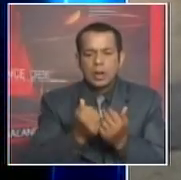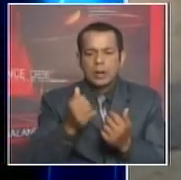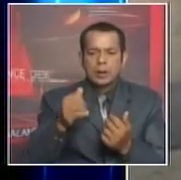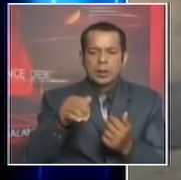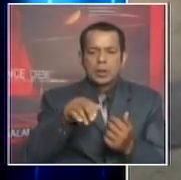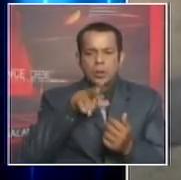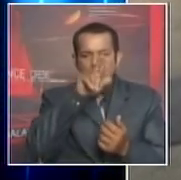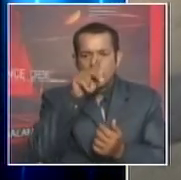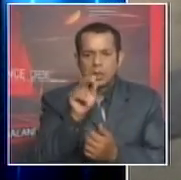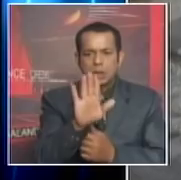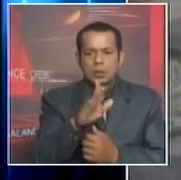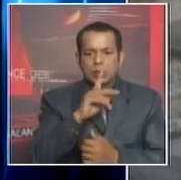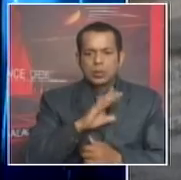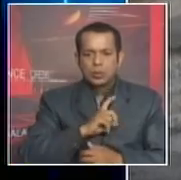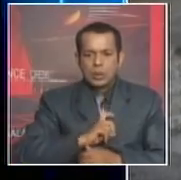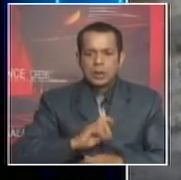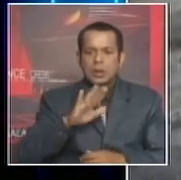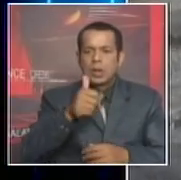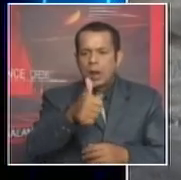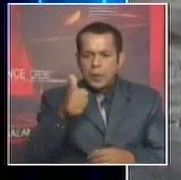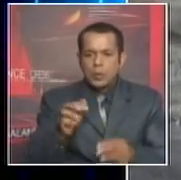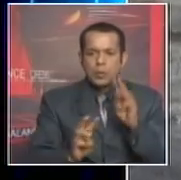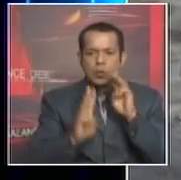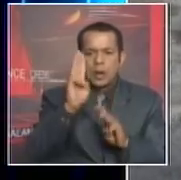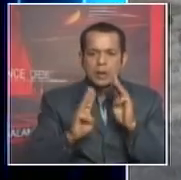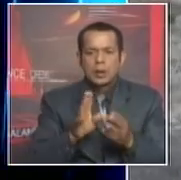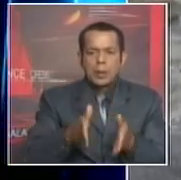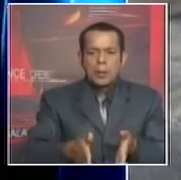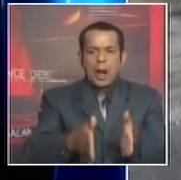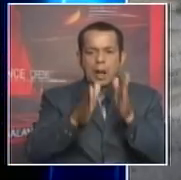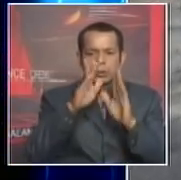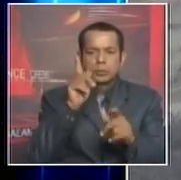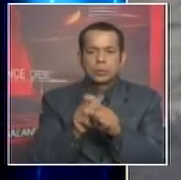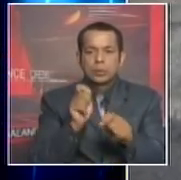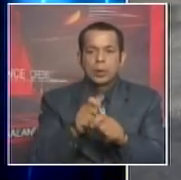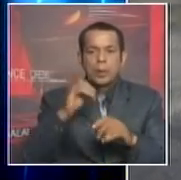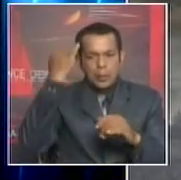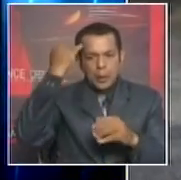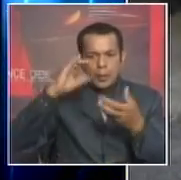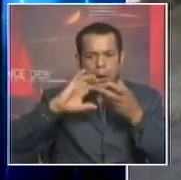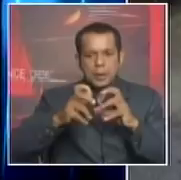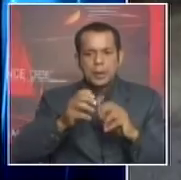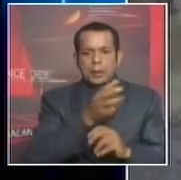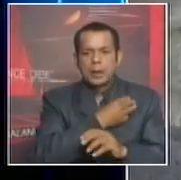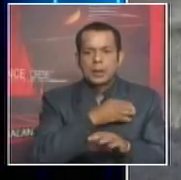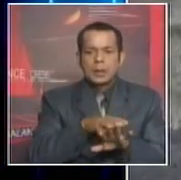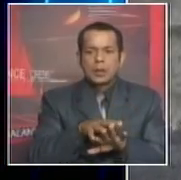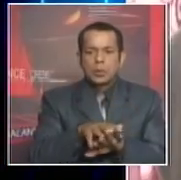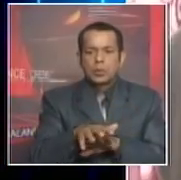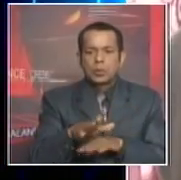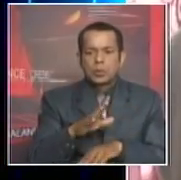प्रवक्ता गौतमको गुनासो छ। कामको सही मूल्याङ्कन नहुँदा सडक निर्माण गर्ने प्राविधिकको मनोबल घट्ने गौतमले